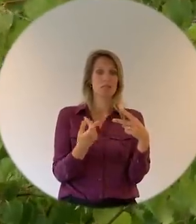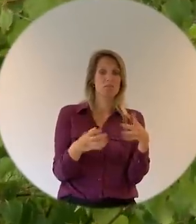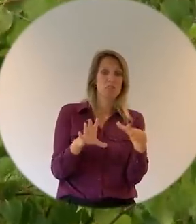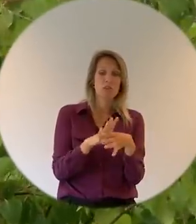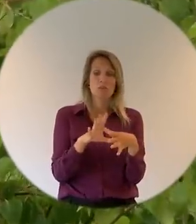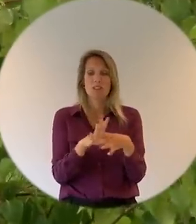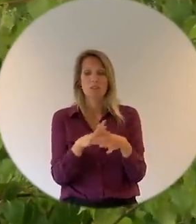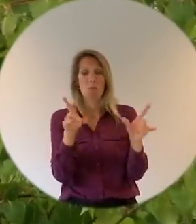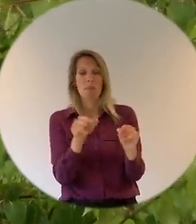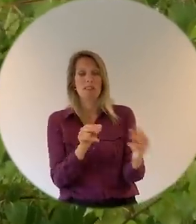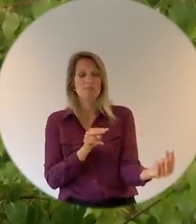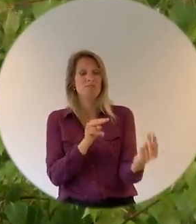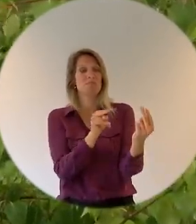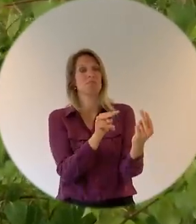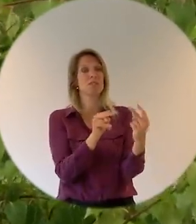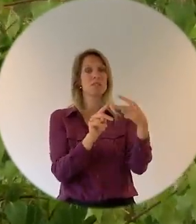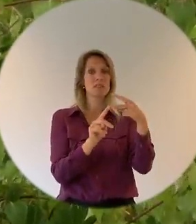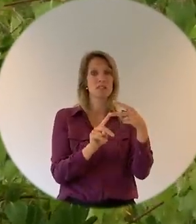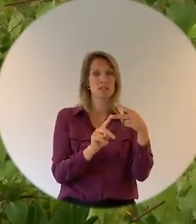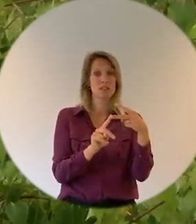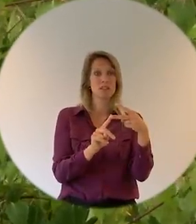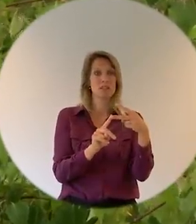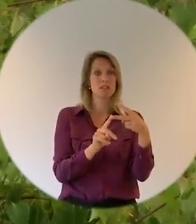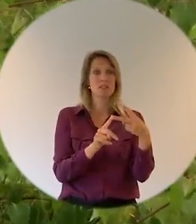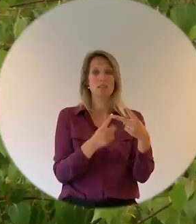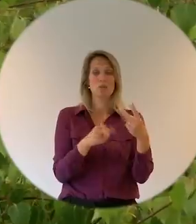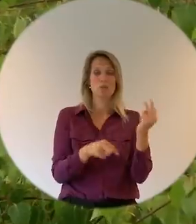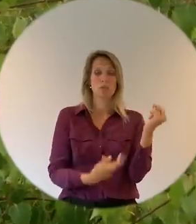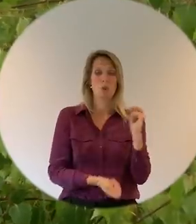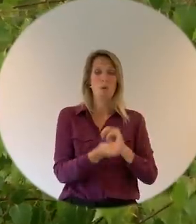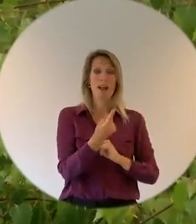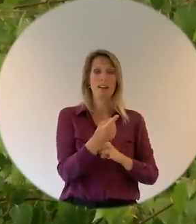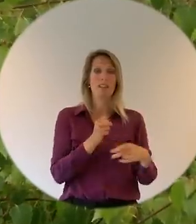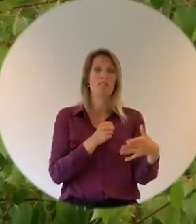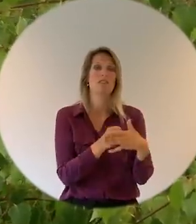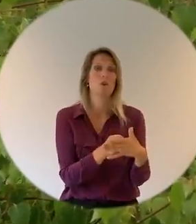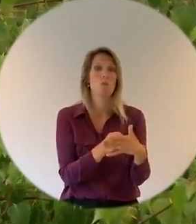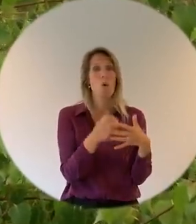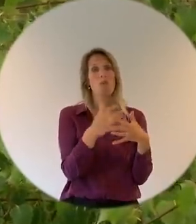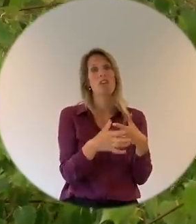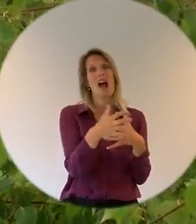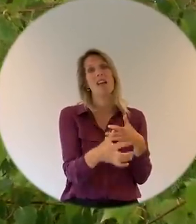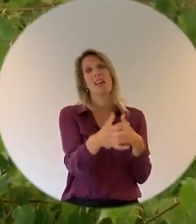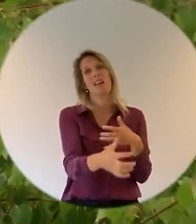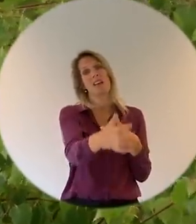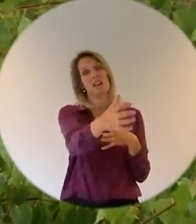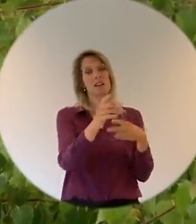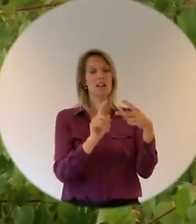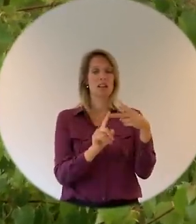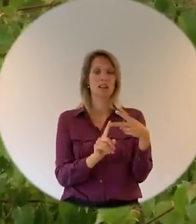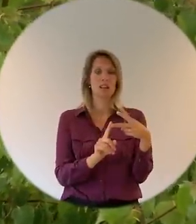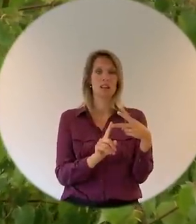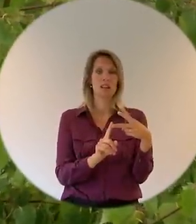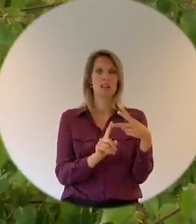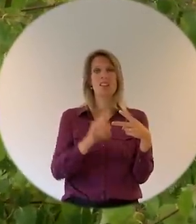minder zien. Die vastlopen in de opleiding of vertraging oplopen. We denken